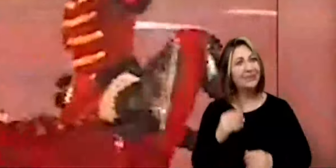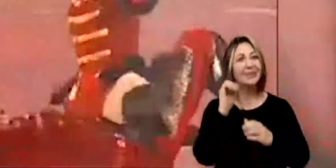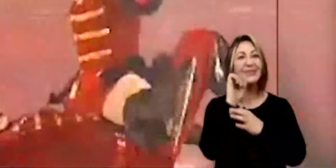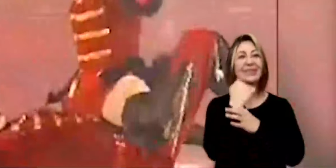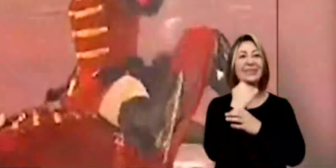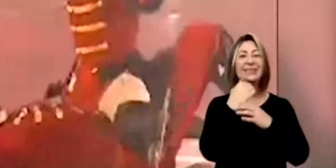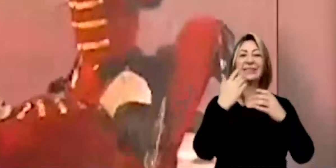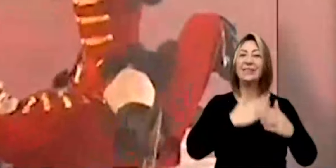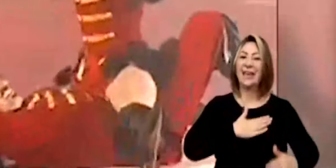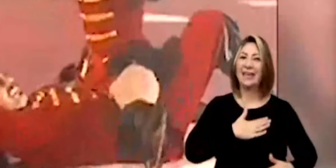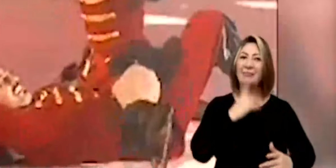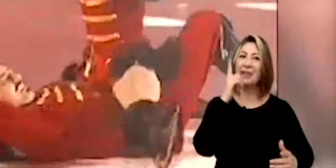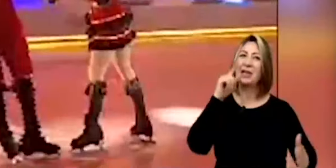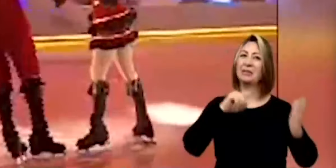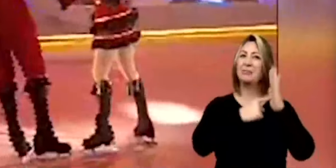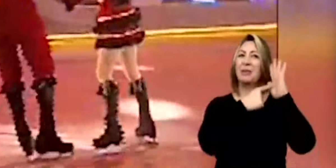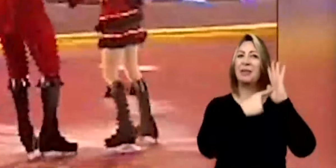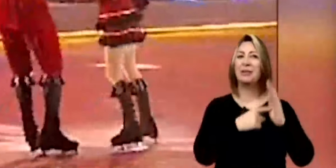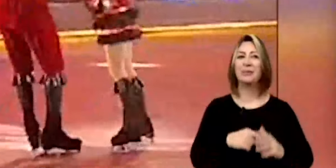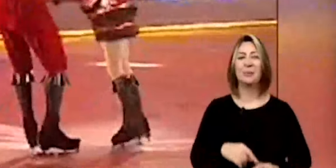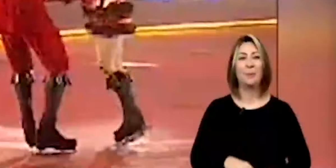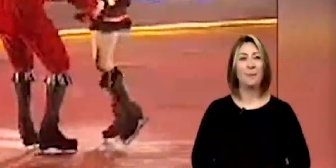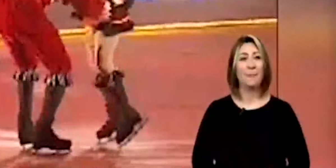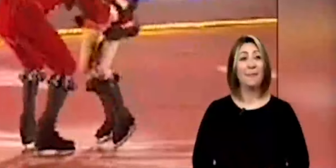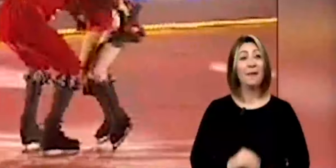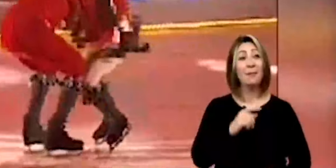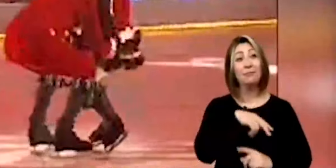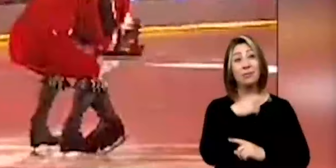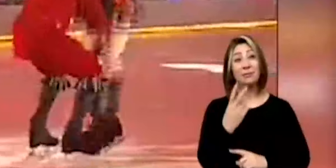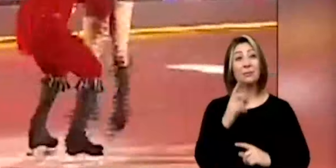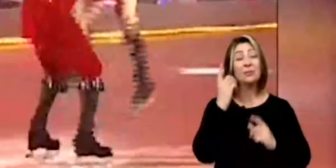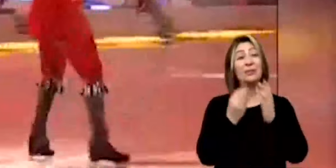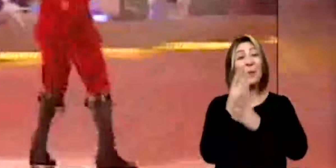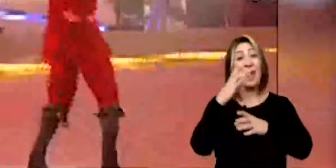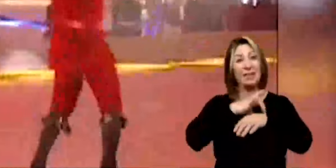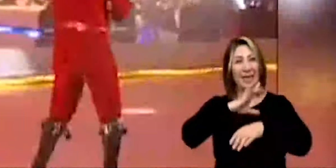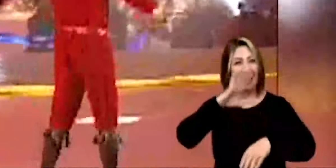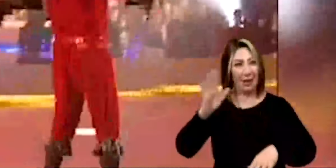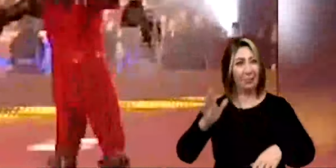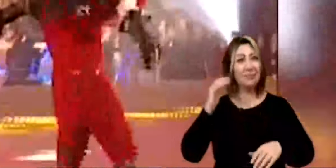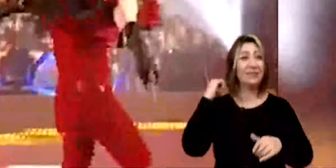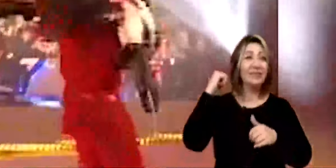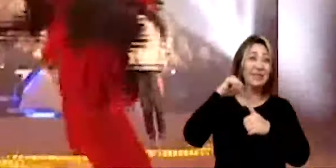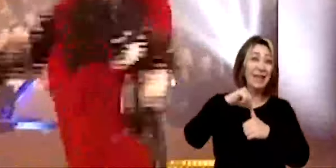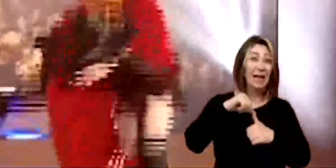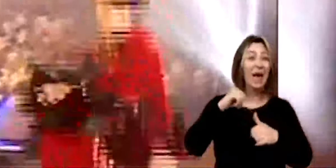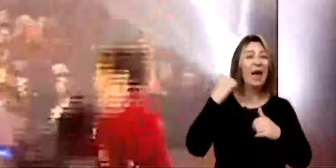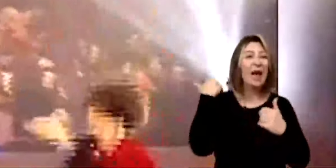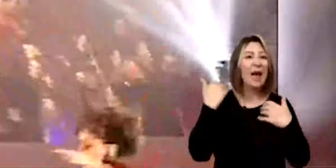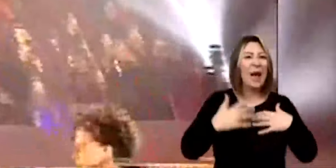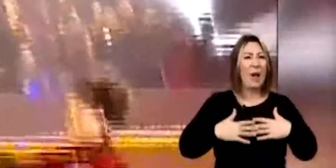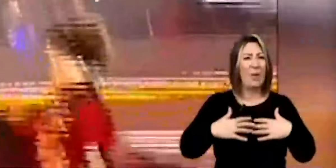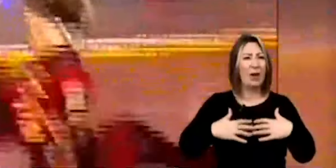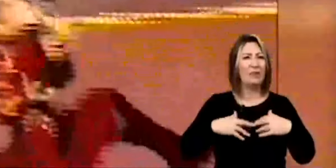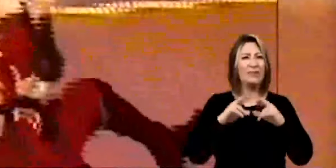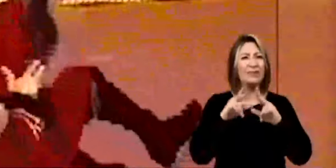saygını bir kez daha ispatladın. Dünden sonra sabah hastaneye gittim. Tekrar kaburgamda zedelenme